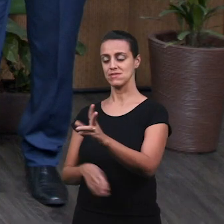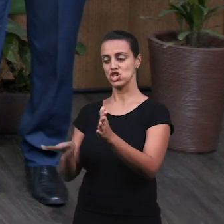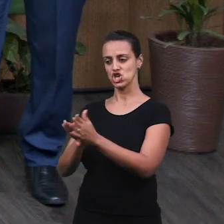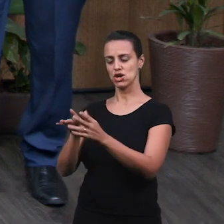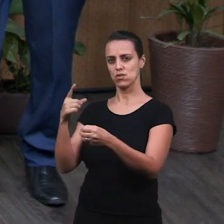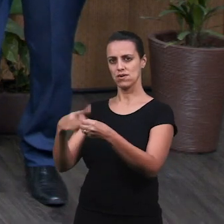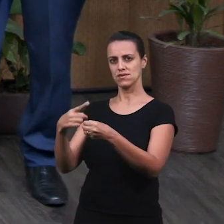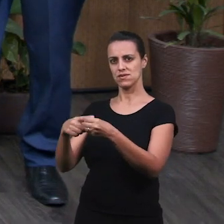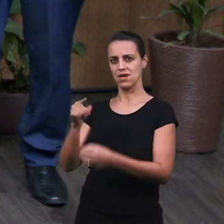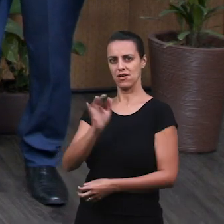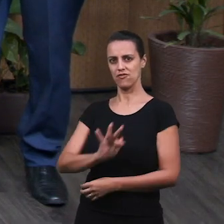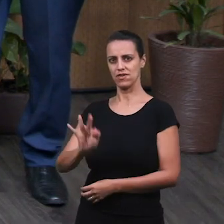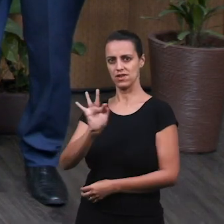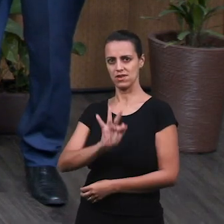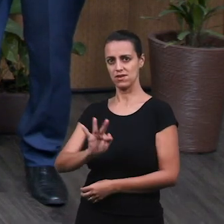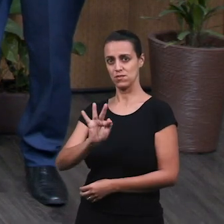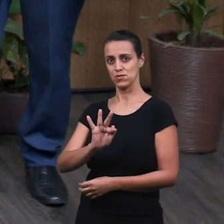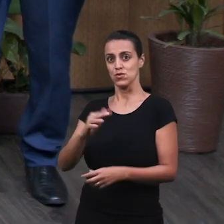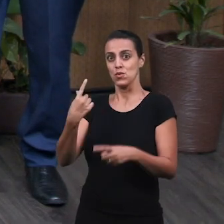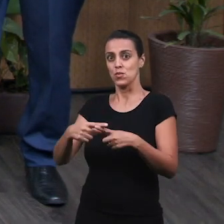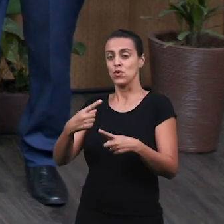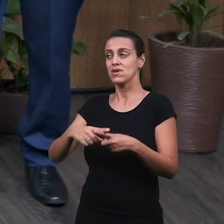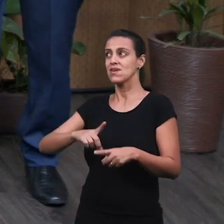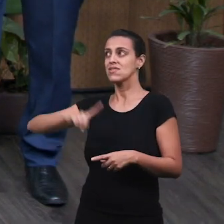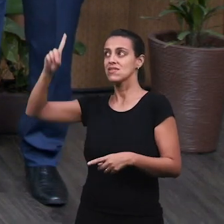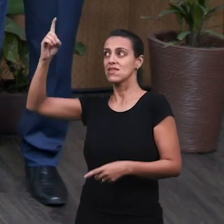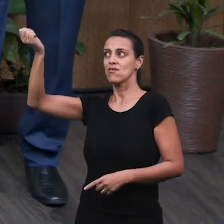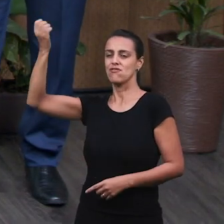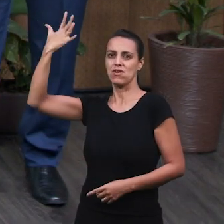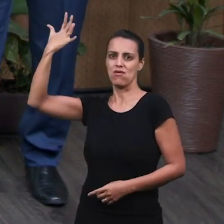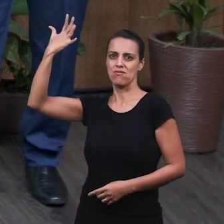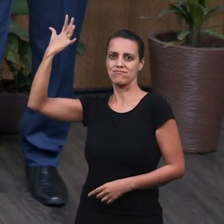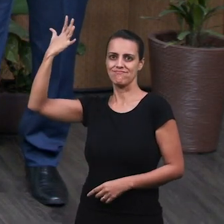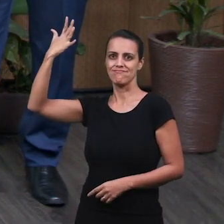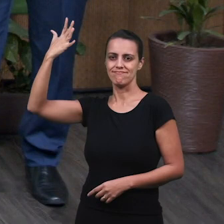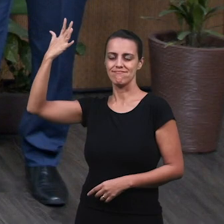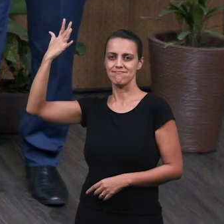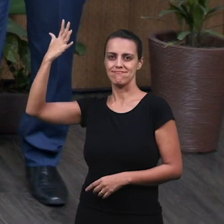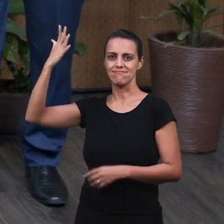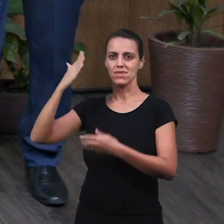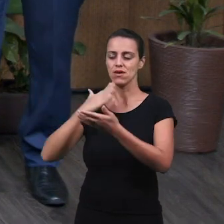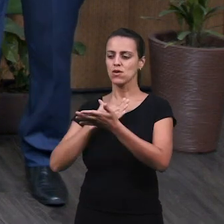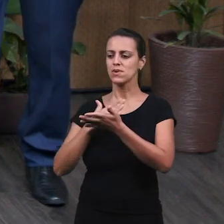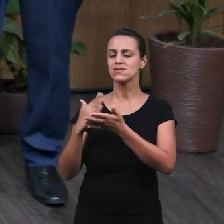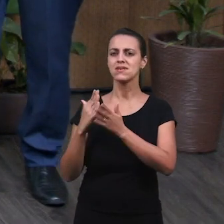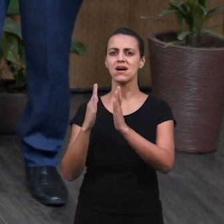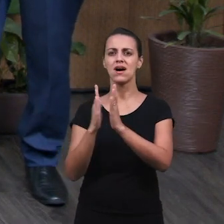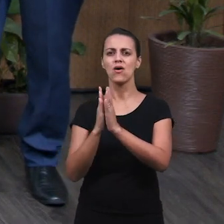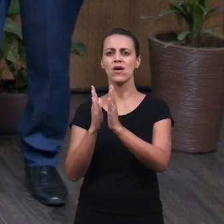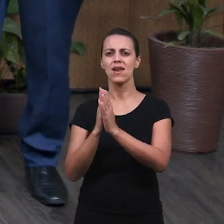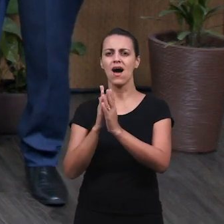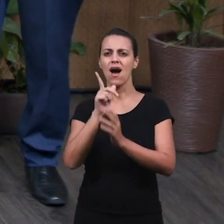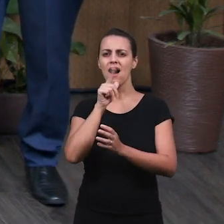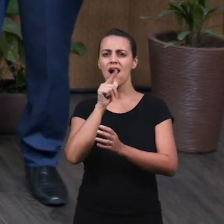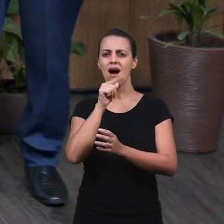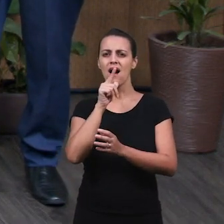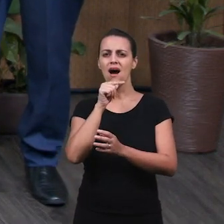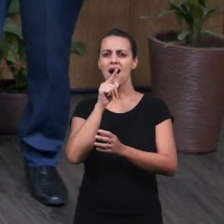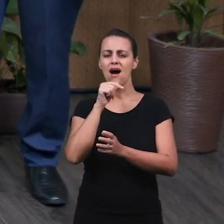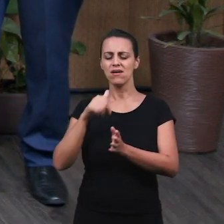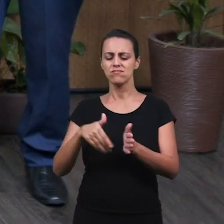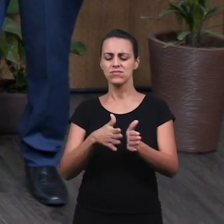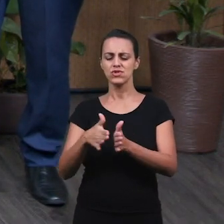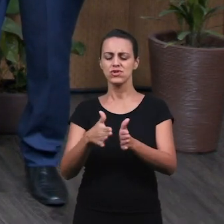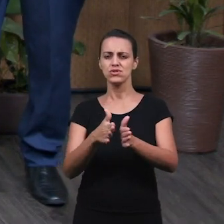Dieu. Et ils ont commencé à prier à côté d'un fleuve en utilisant les ressources de la